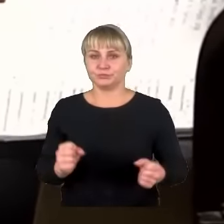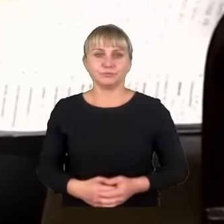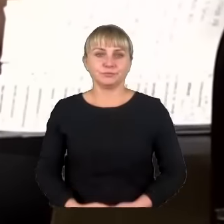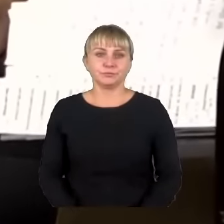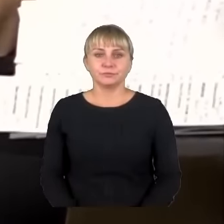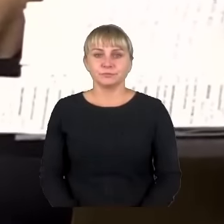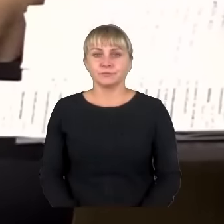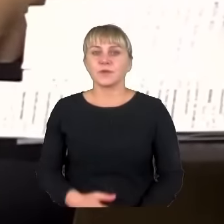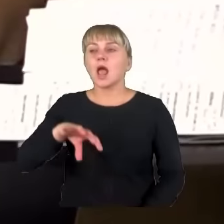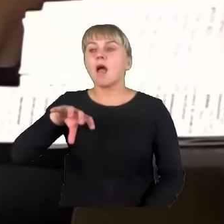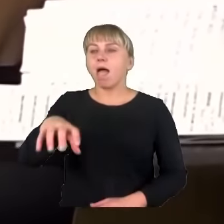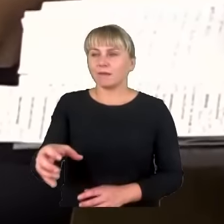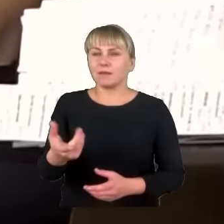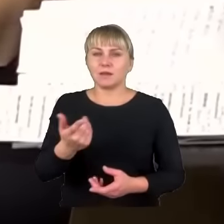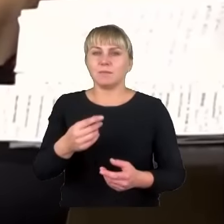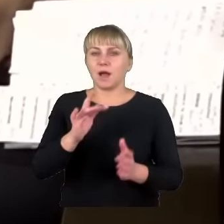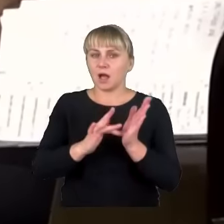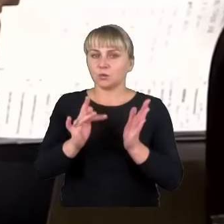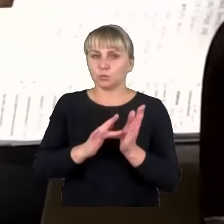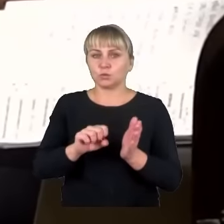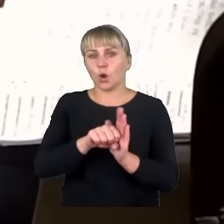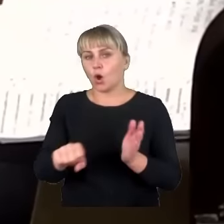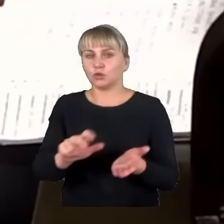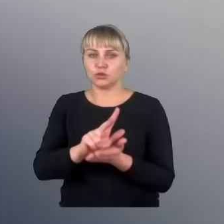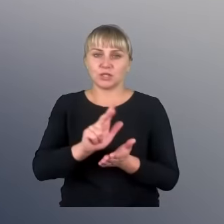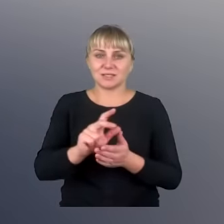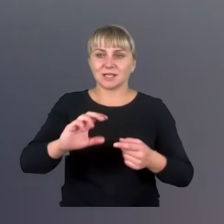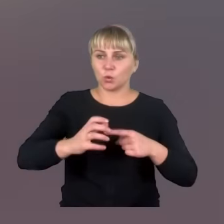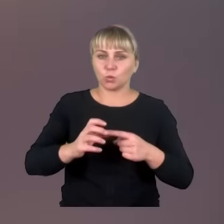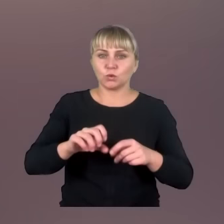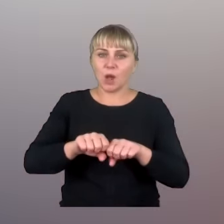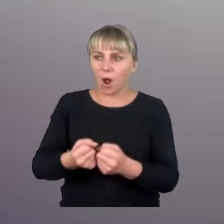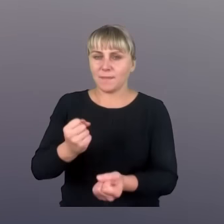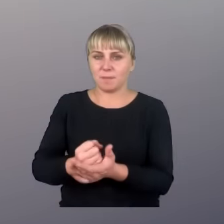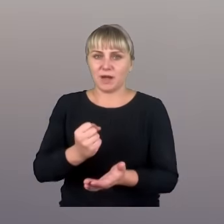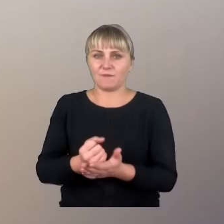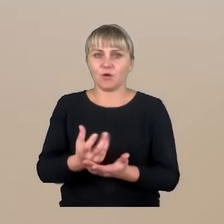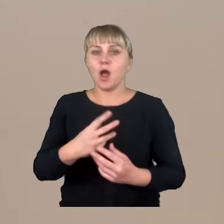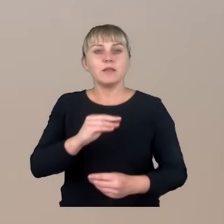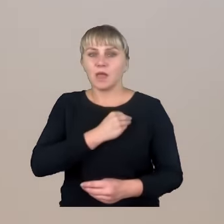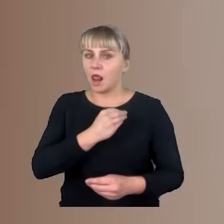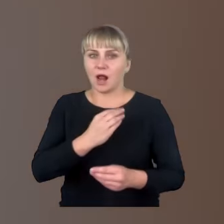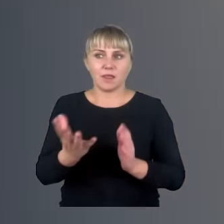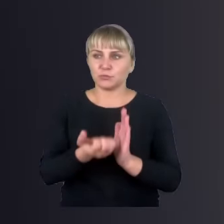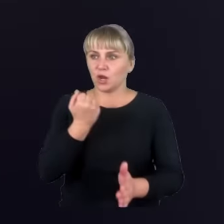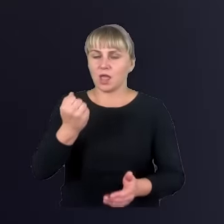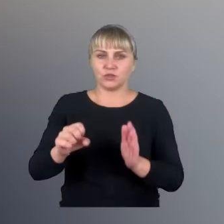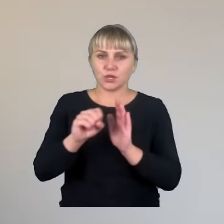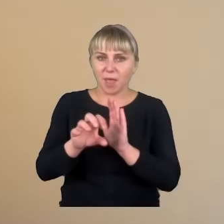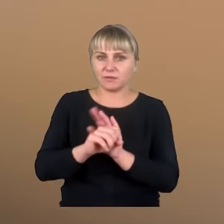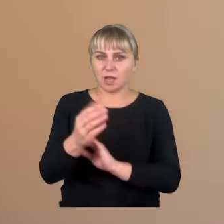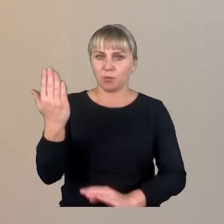Ekipa Donalda Tuska konsekwentnie od 13 grudnia krok po kroku łamie prawo. Od nielegalnego przejęcia mediów publicznych.